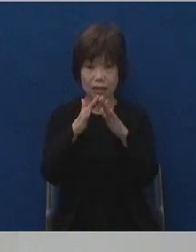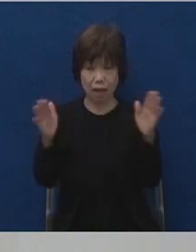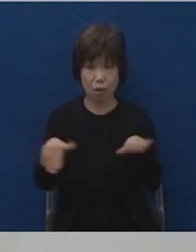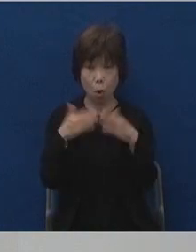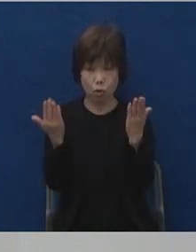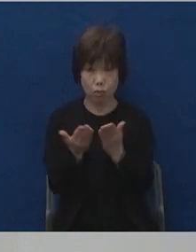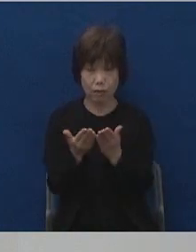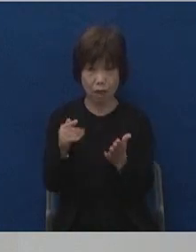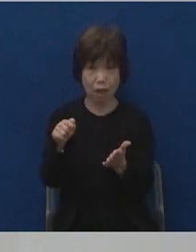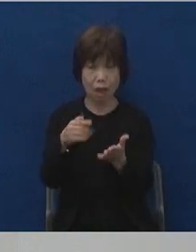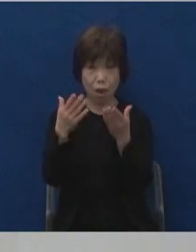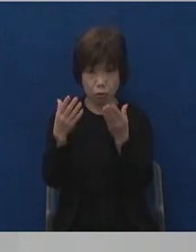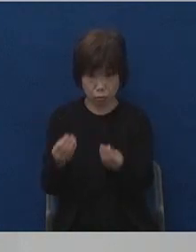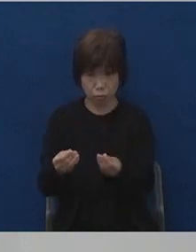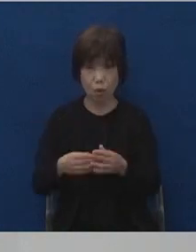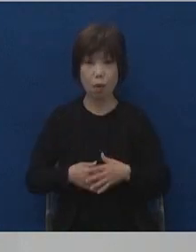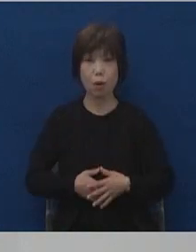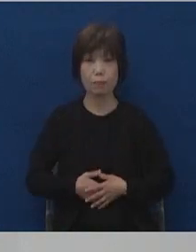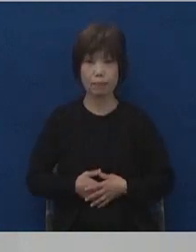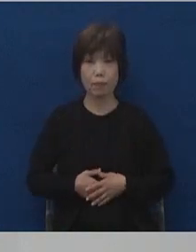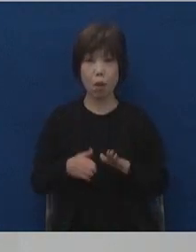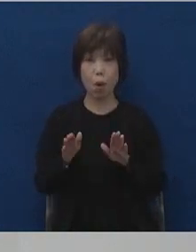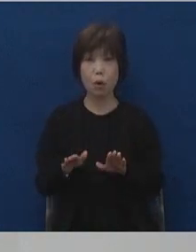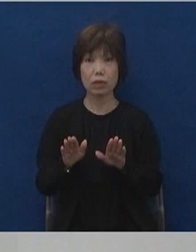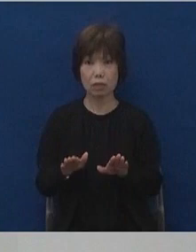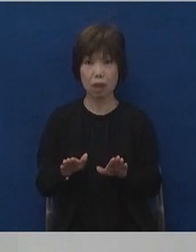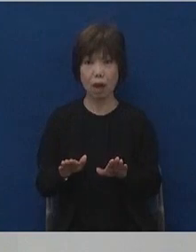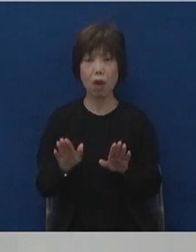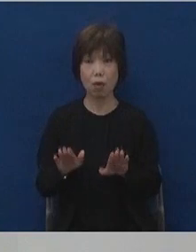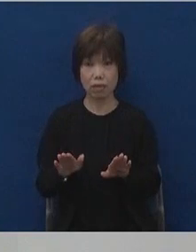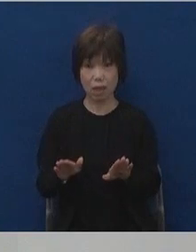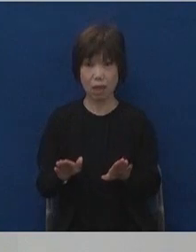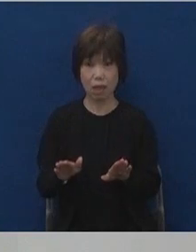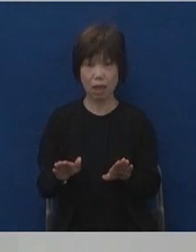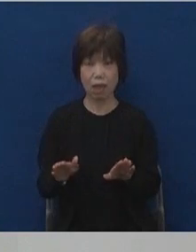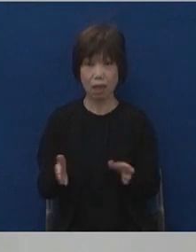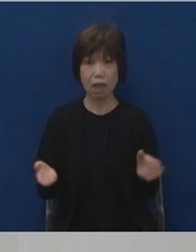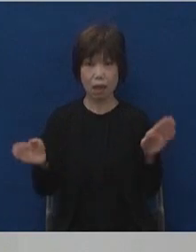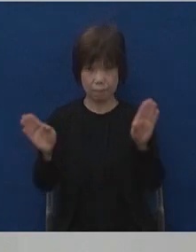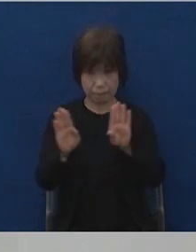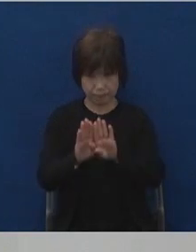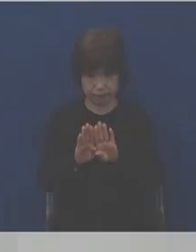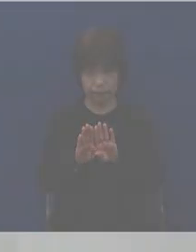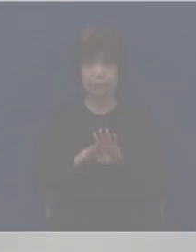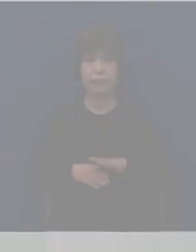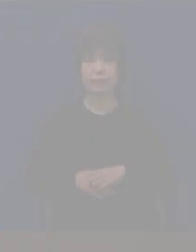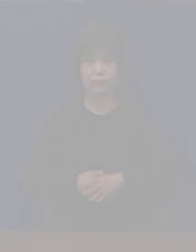べて終了いたしました。本日はこれをもって散会いたします。